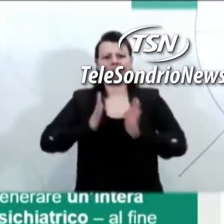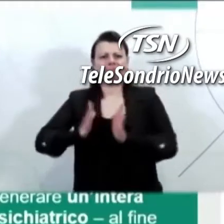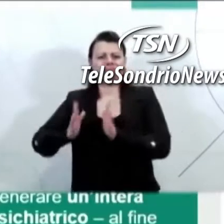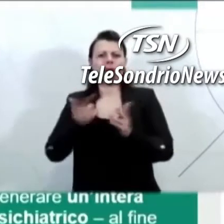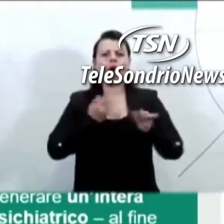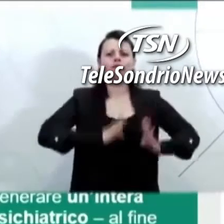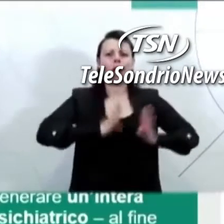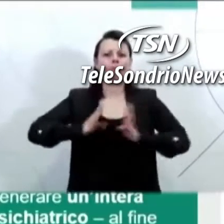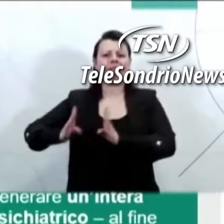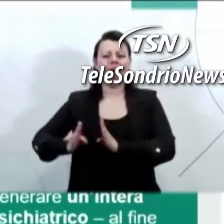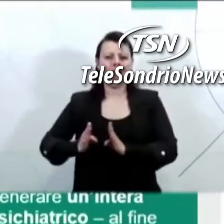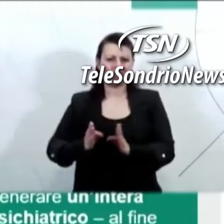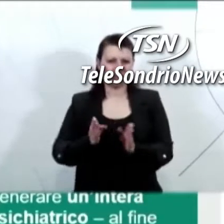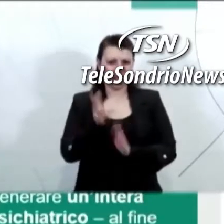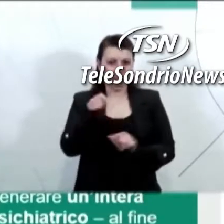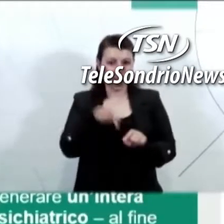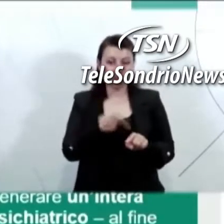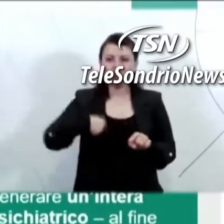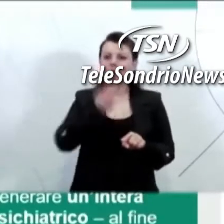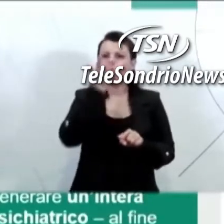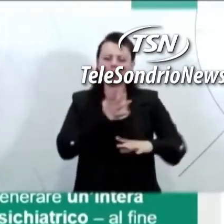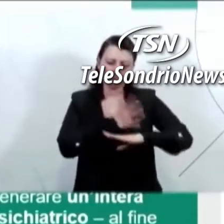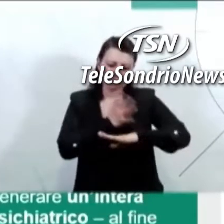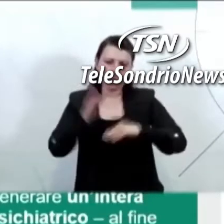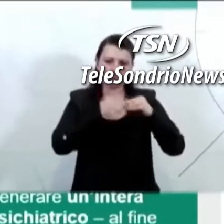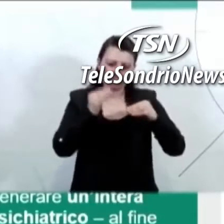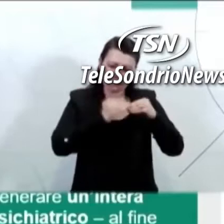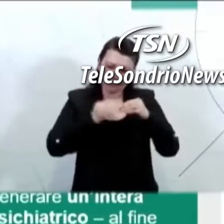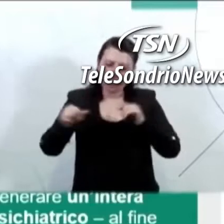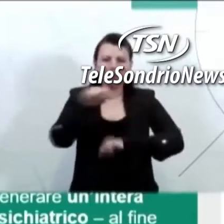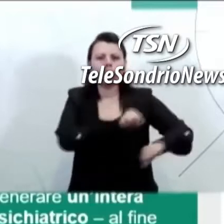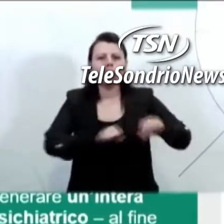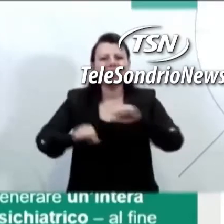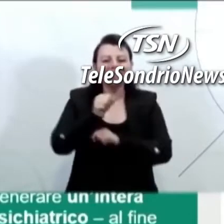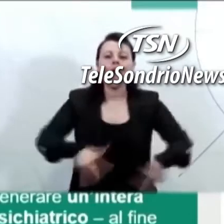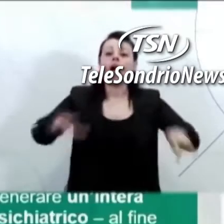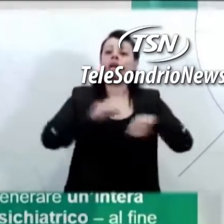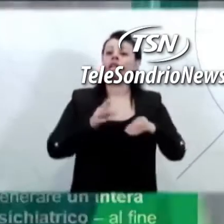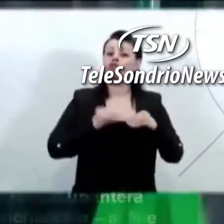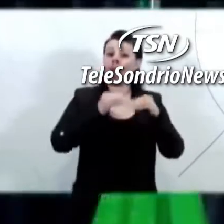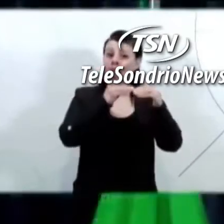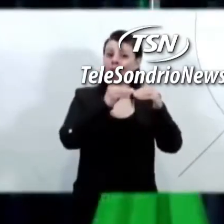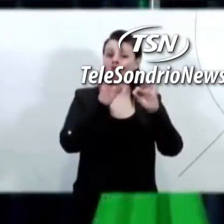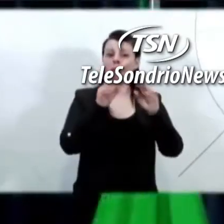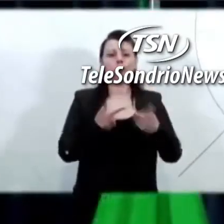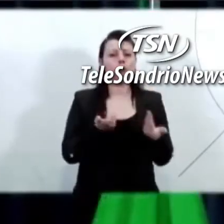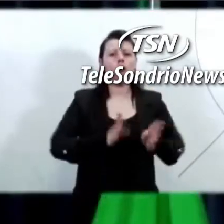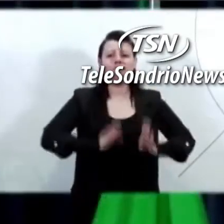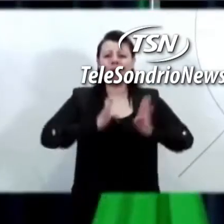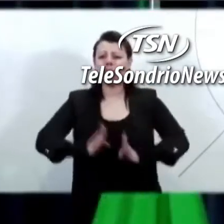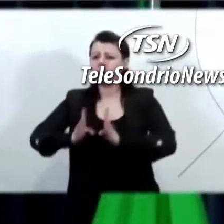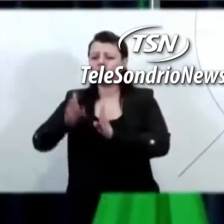interventi saranno di pulizia delle superfetazioni e di rigenerazione completa dei fabbricati dell'area